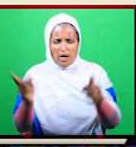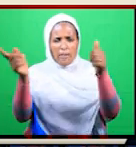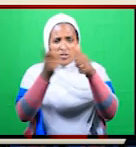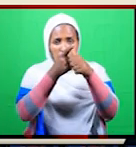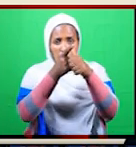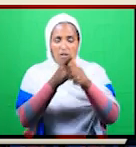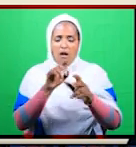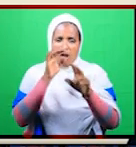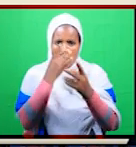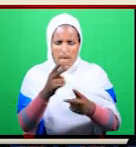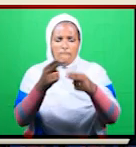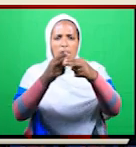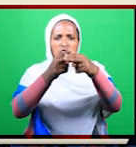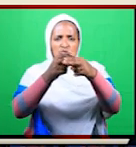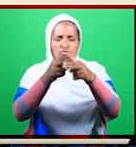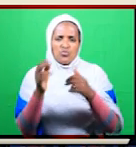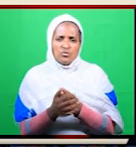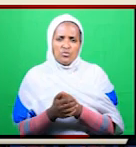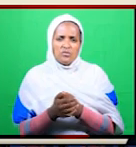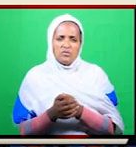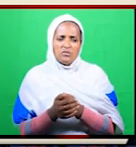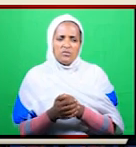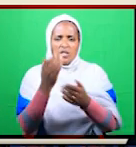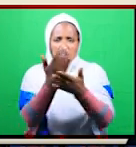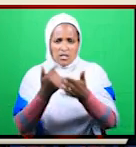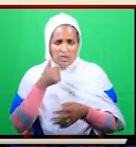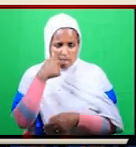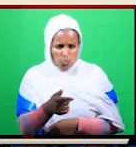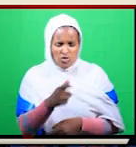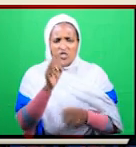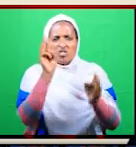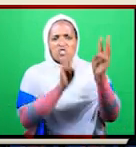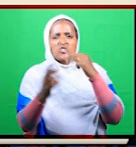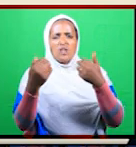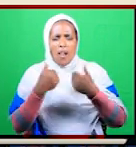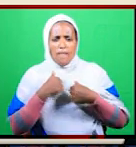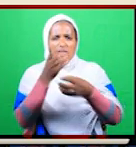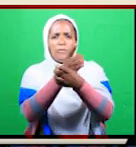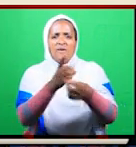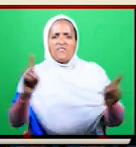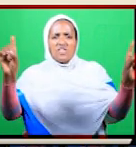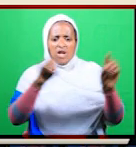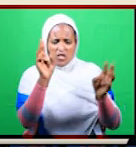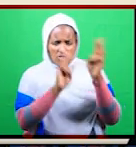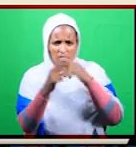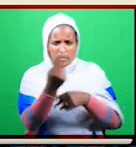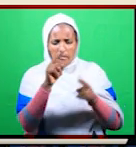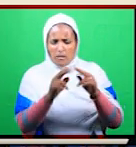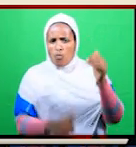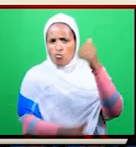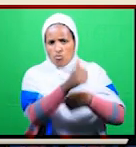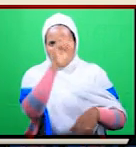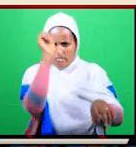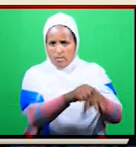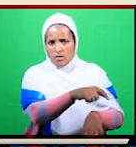እናያቸዋለን። በመጀመሪያ ባጭሩ ቅድም ያልኩት ችግር ያለበትን መፍትሄ ለችግር መጠቀም